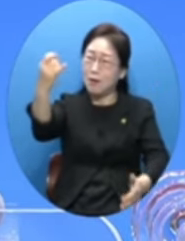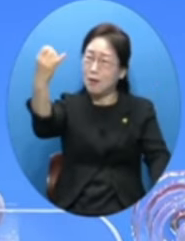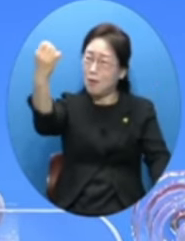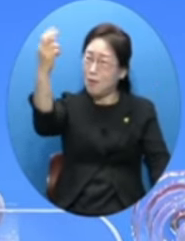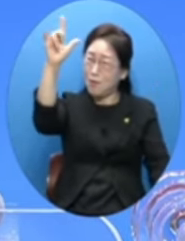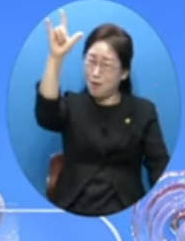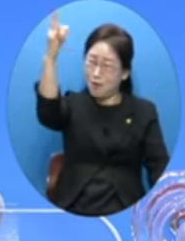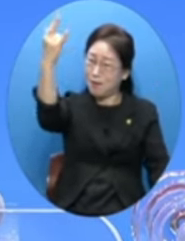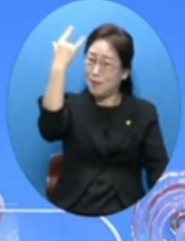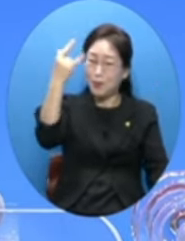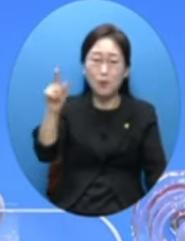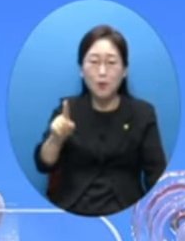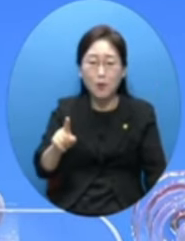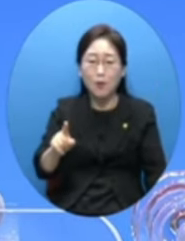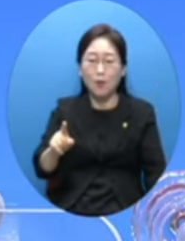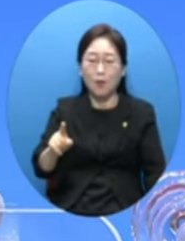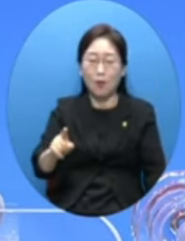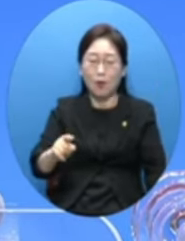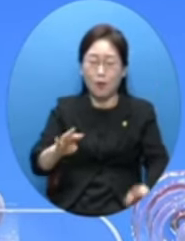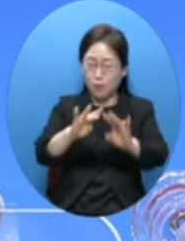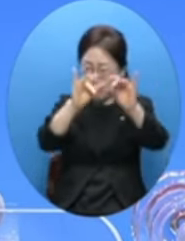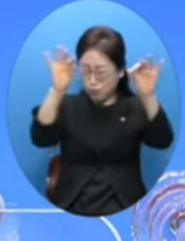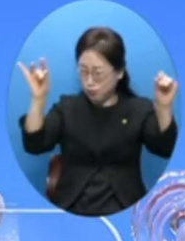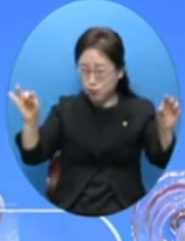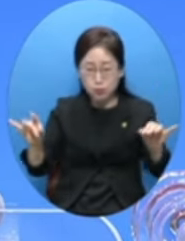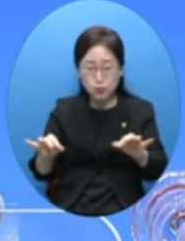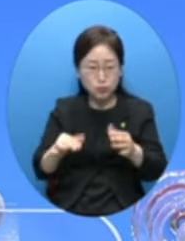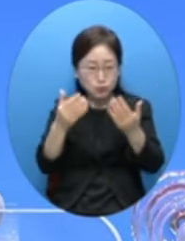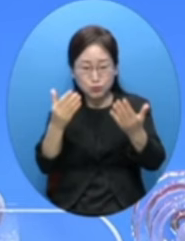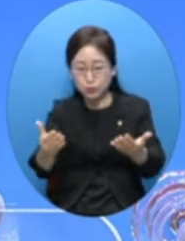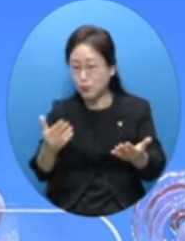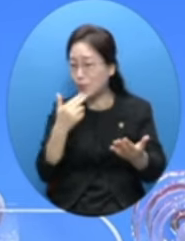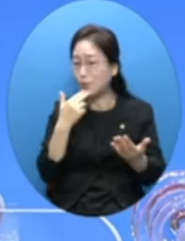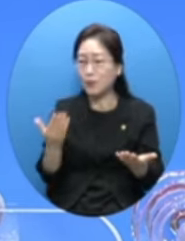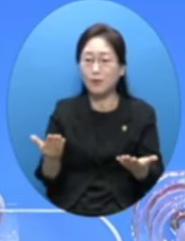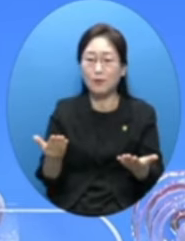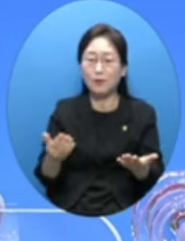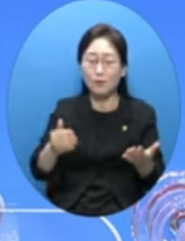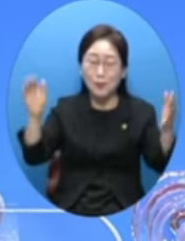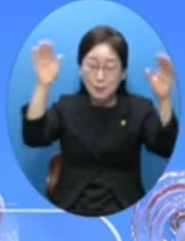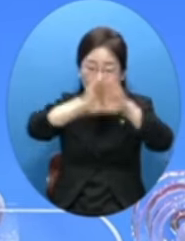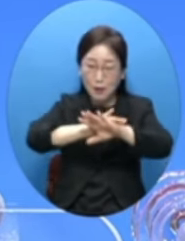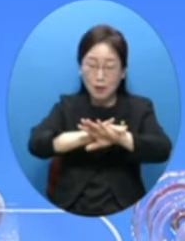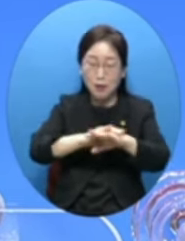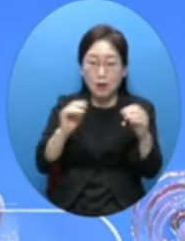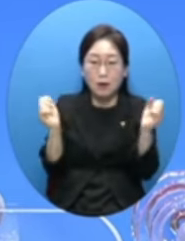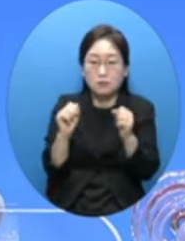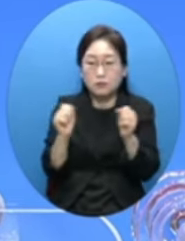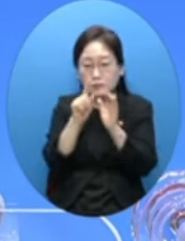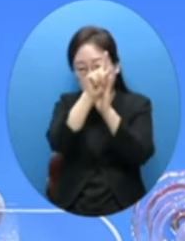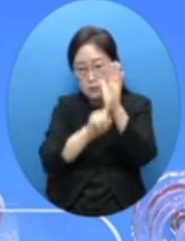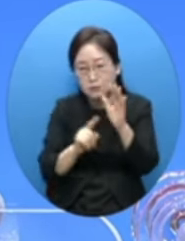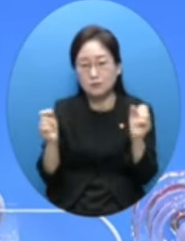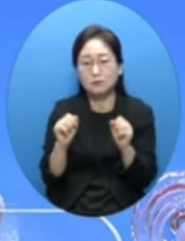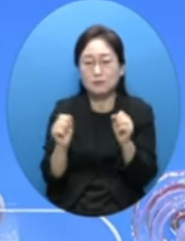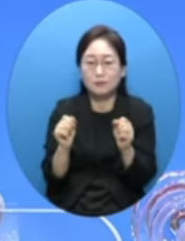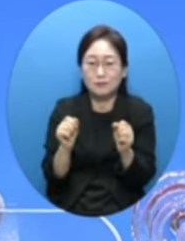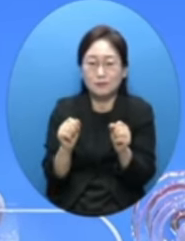일고 어디 하나 쉴 만한 곳이 없고 또 밤에는 추워서 떨며 지내야 되는